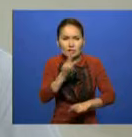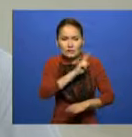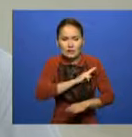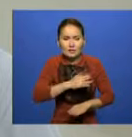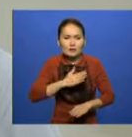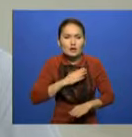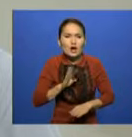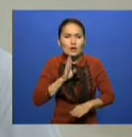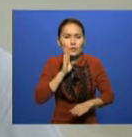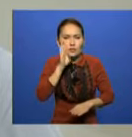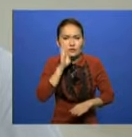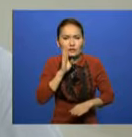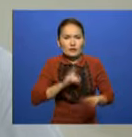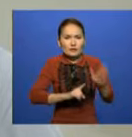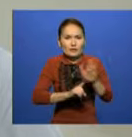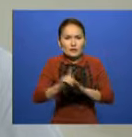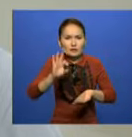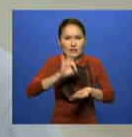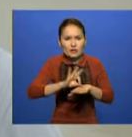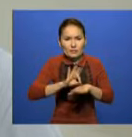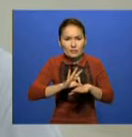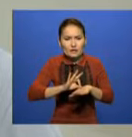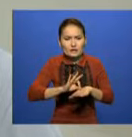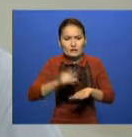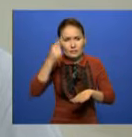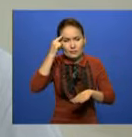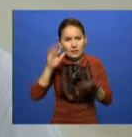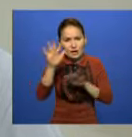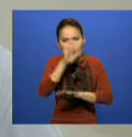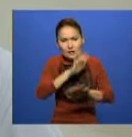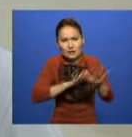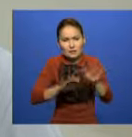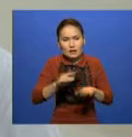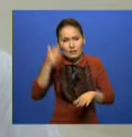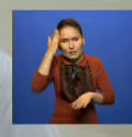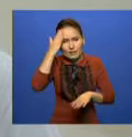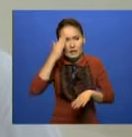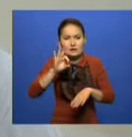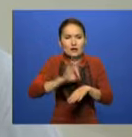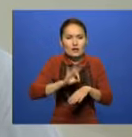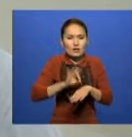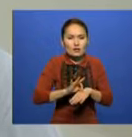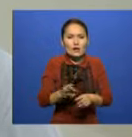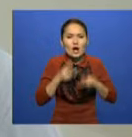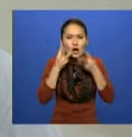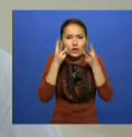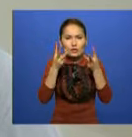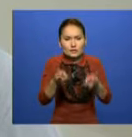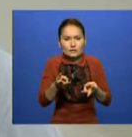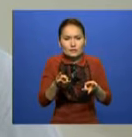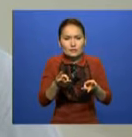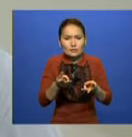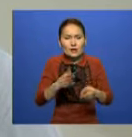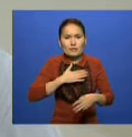бәріміз басымыз ауырып, жүрек айнып, бас ауырып, құсып. Сонымен күйеуім